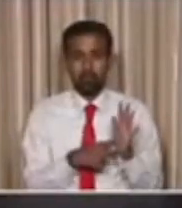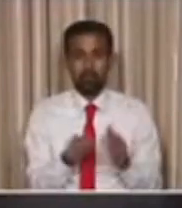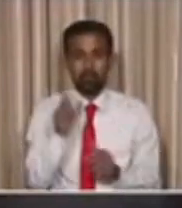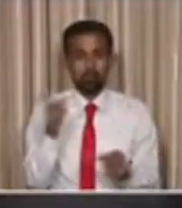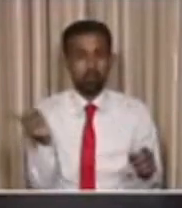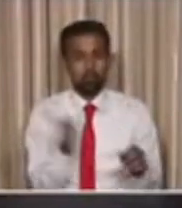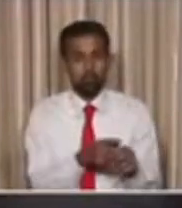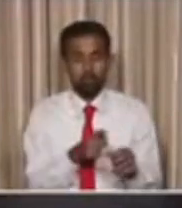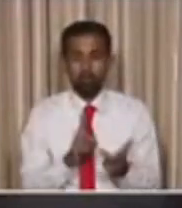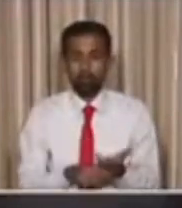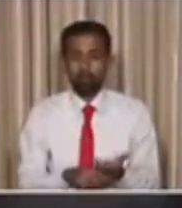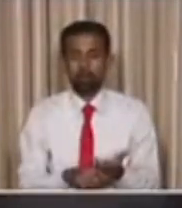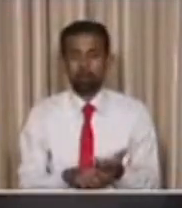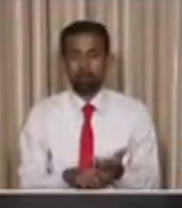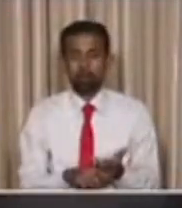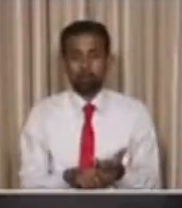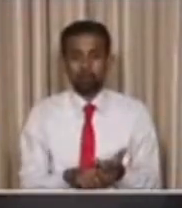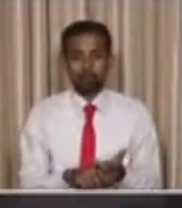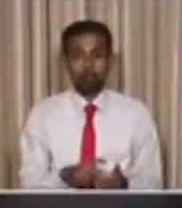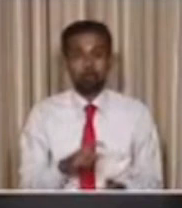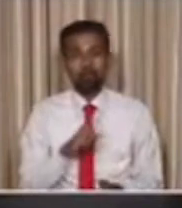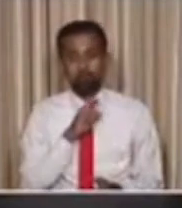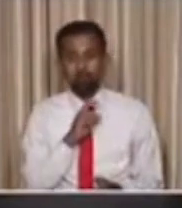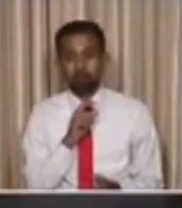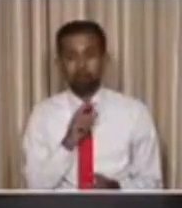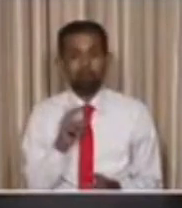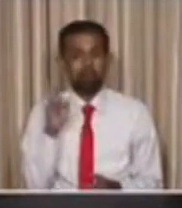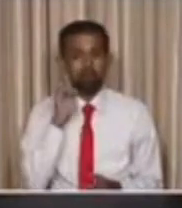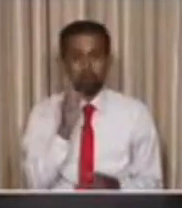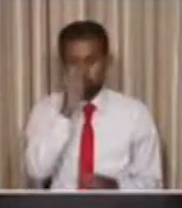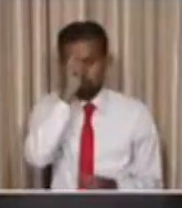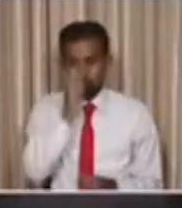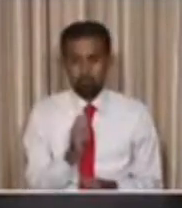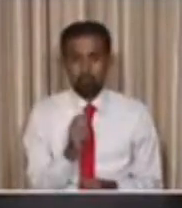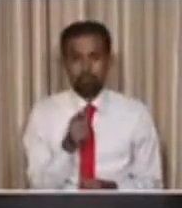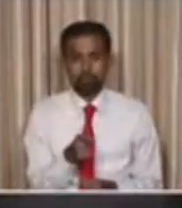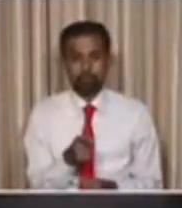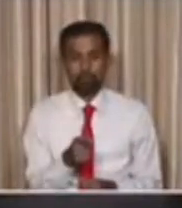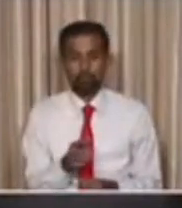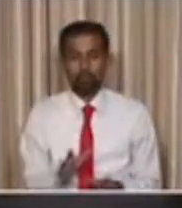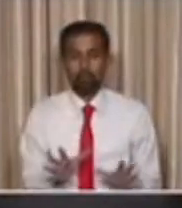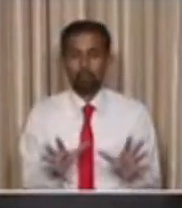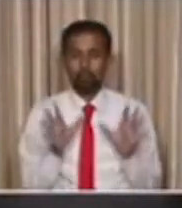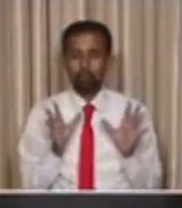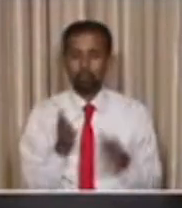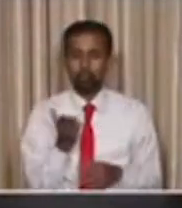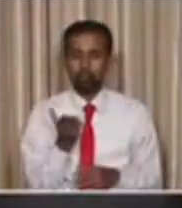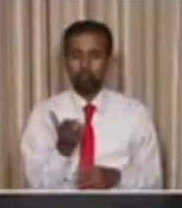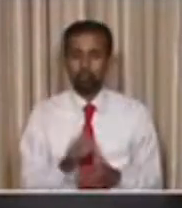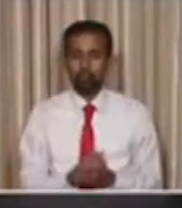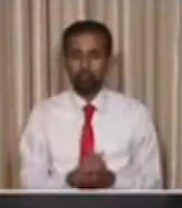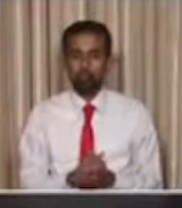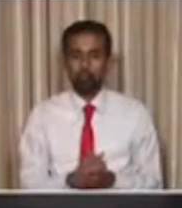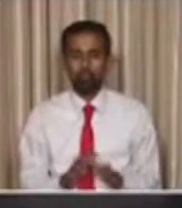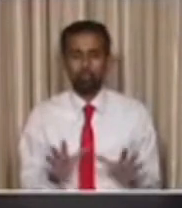වික්‍රමතුංගල ඝාතනය කරනකොට ඒ වෙනුවට හඬ නගාපු රනිල් වික්‍රමසිංහ මහත්තයාට හද්දේ මේ මොකද වෙලා තියෙන්නේ